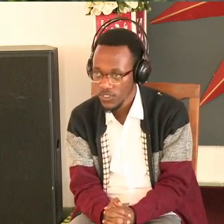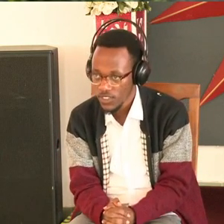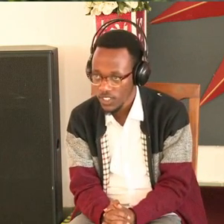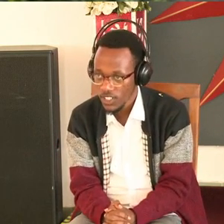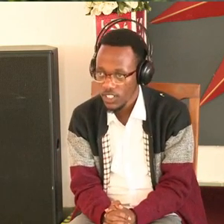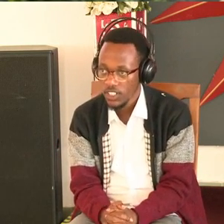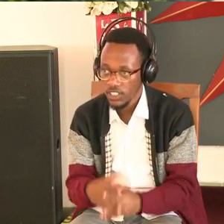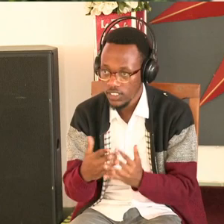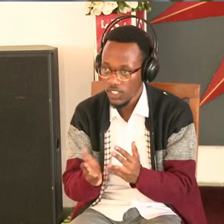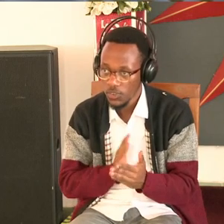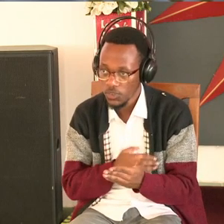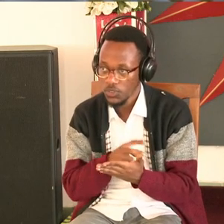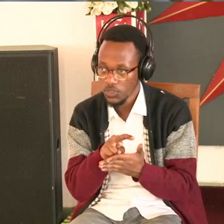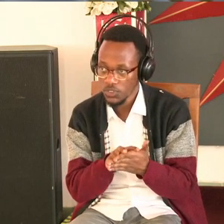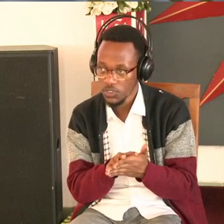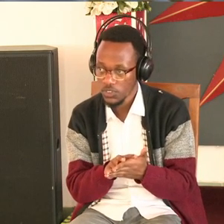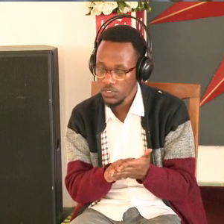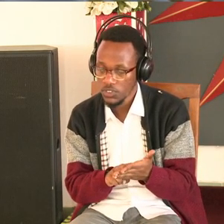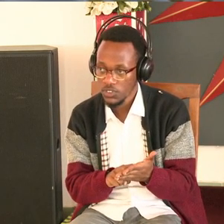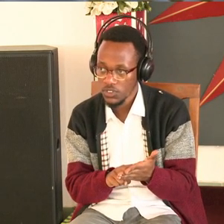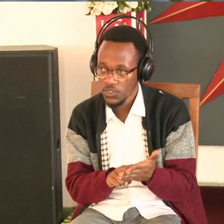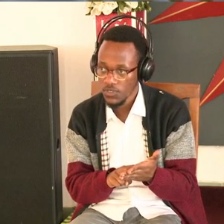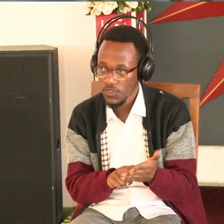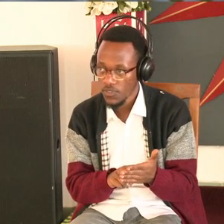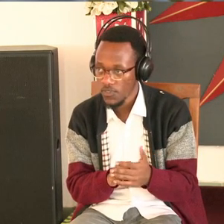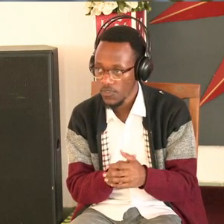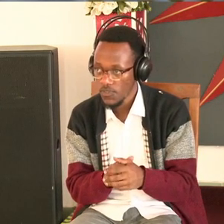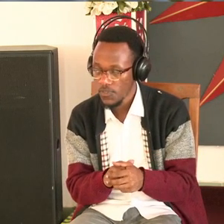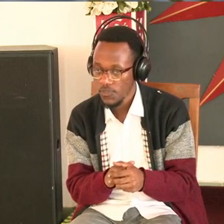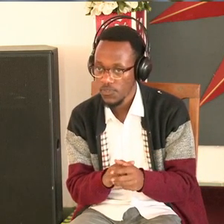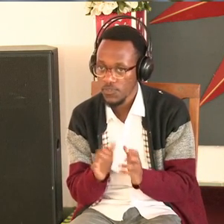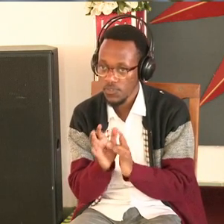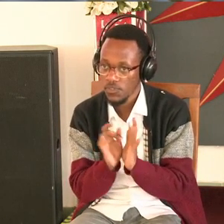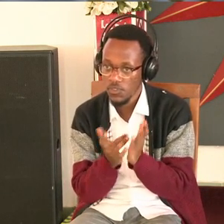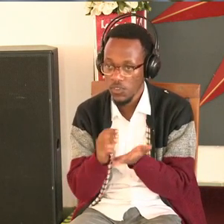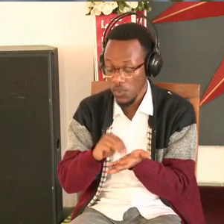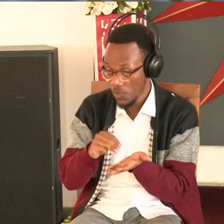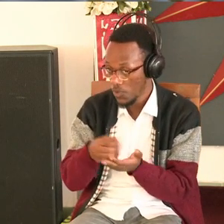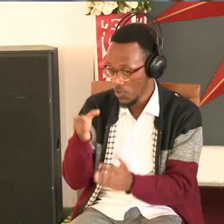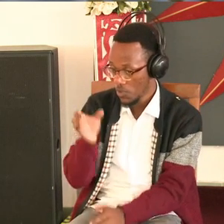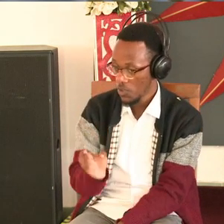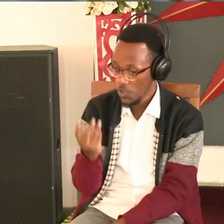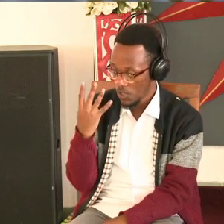bwanyu noneho turasoma de Matthieu 4 verset 4 muri